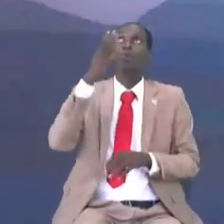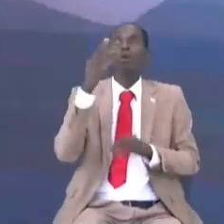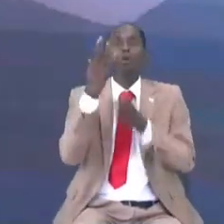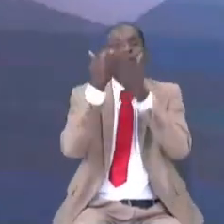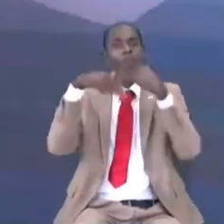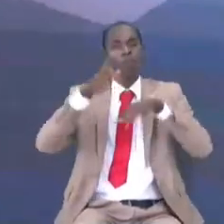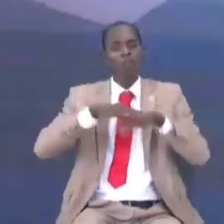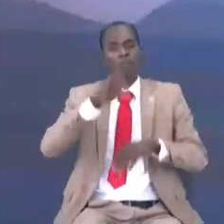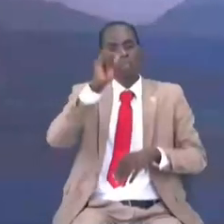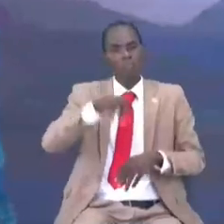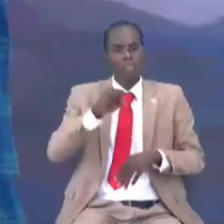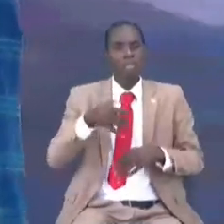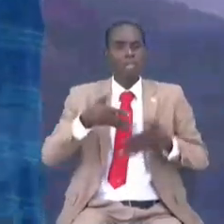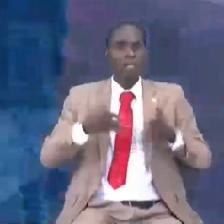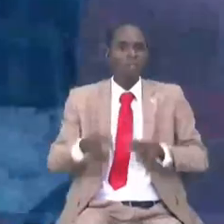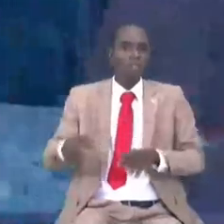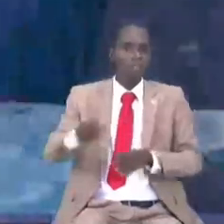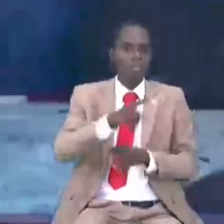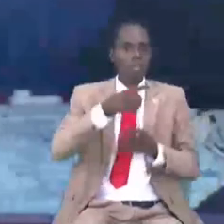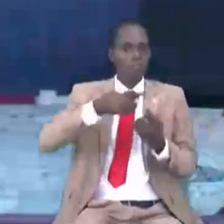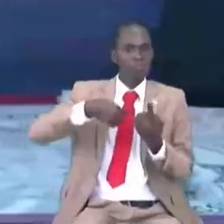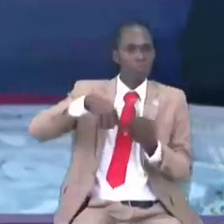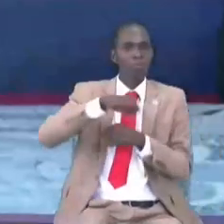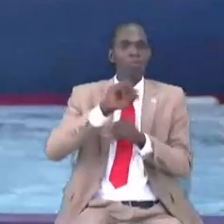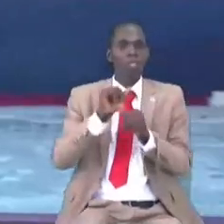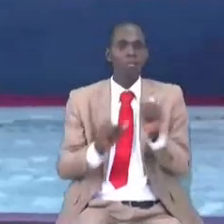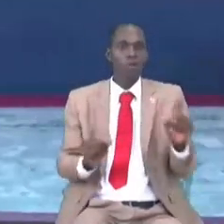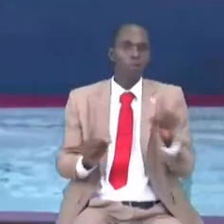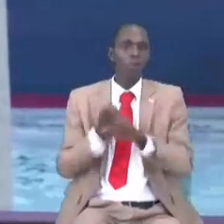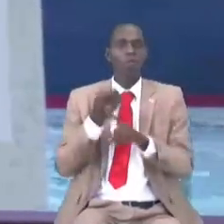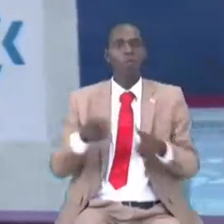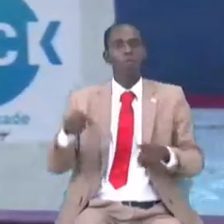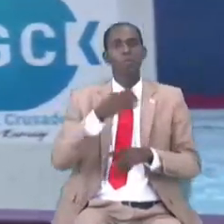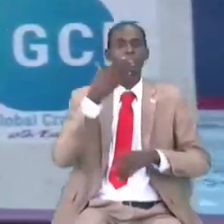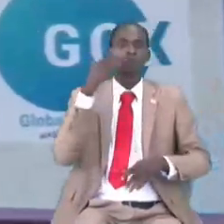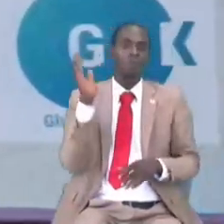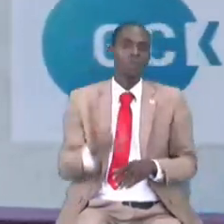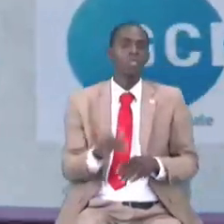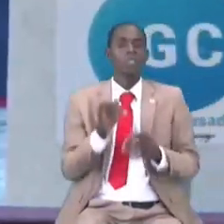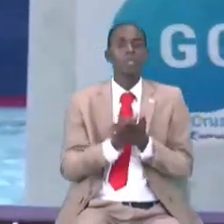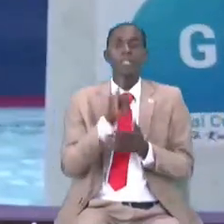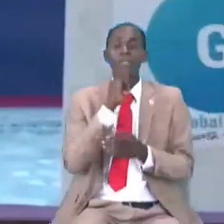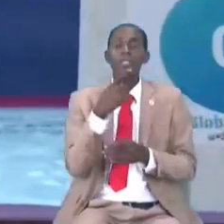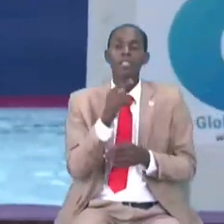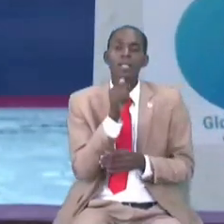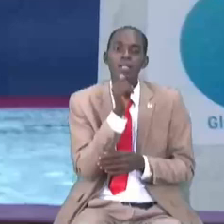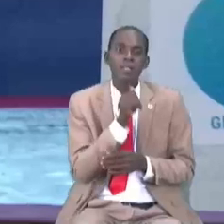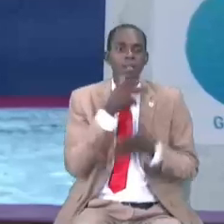de leurs mauvaises voies. Ça, c'est le secret. Qu'ils reviennent tous de leur mauvaise